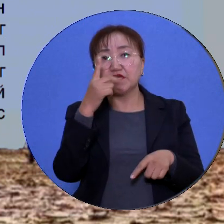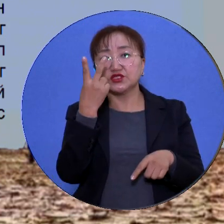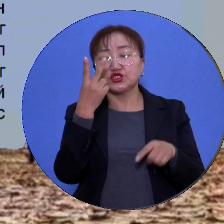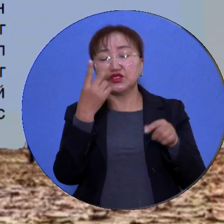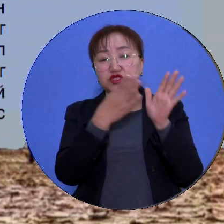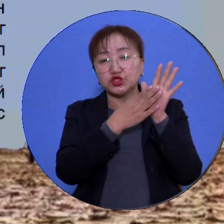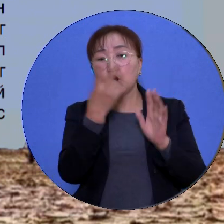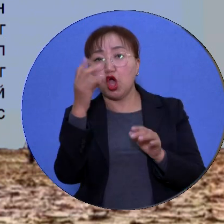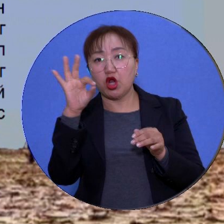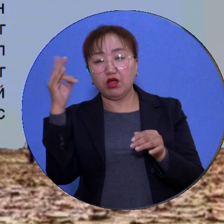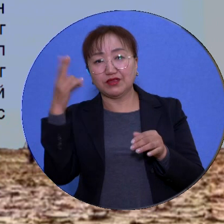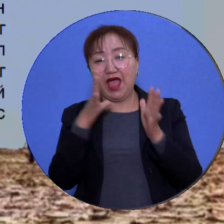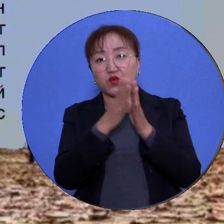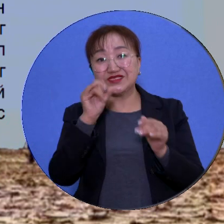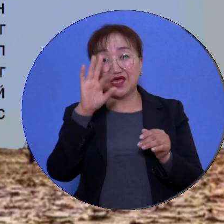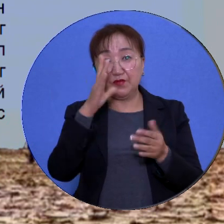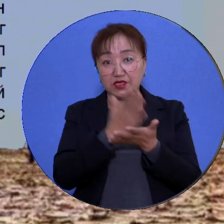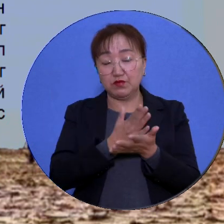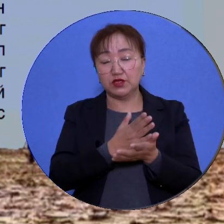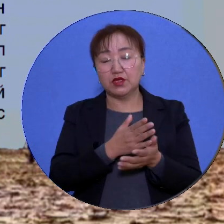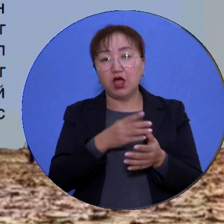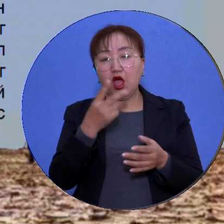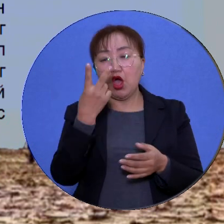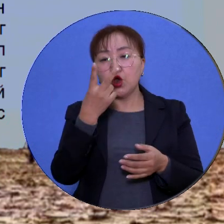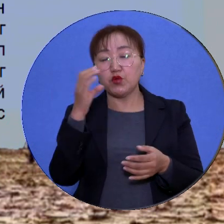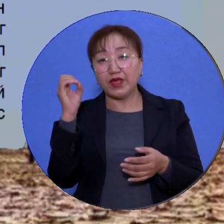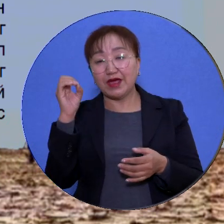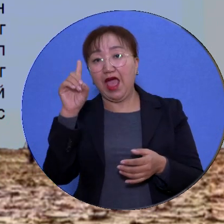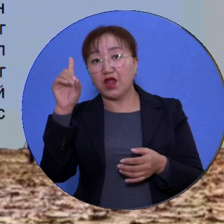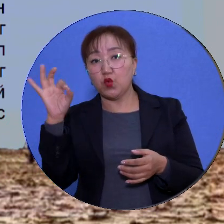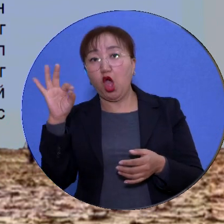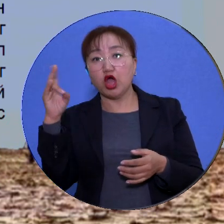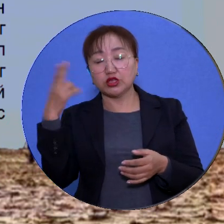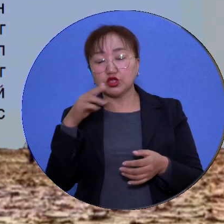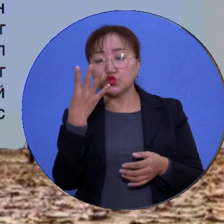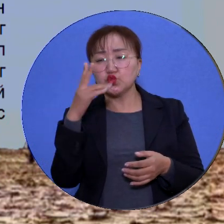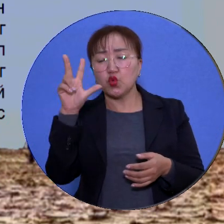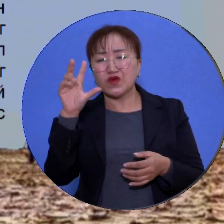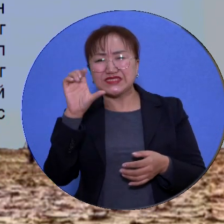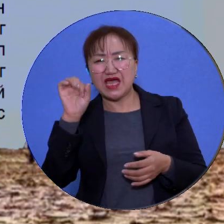སྤུང